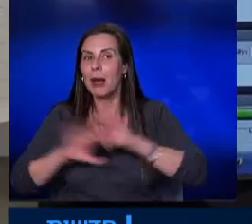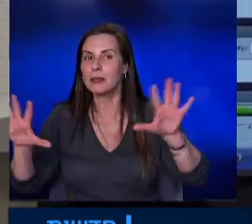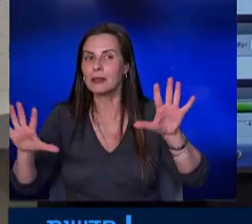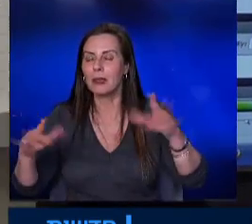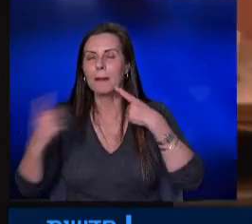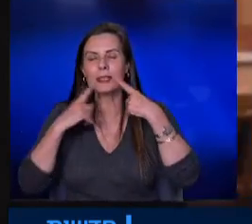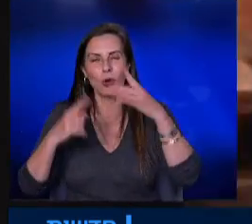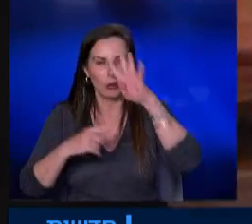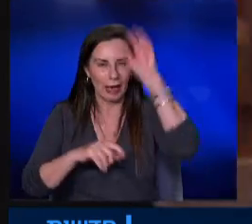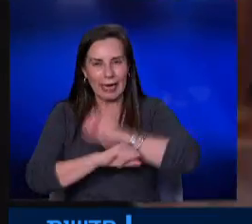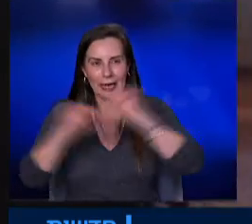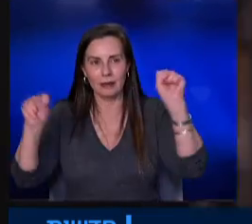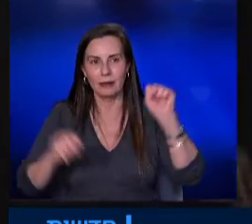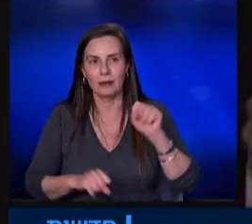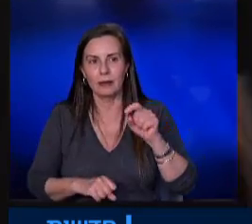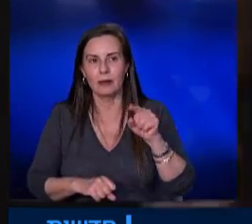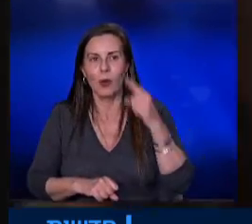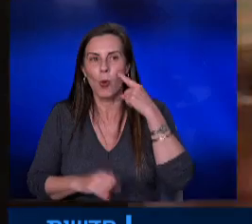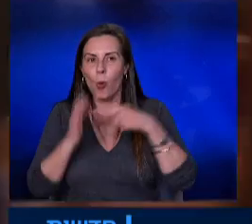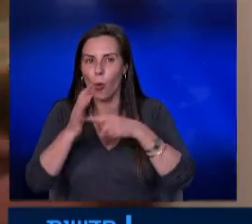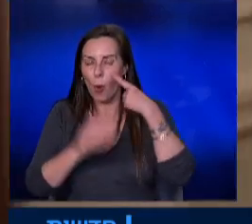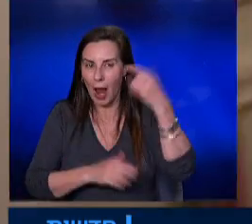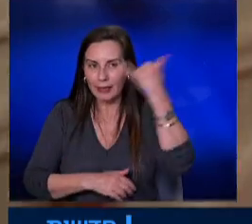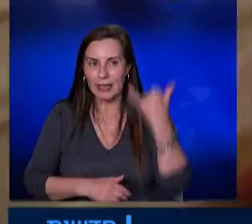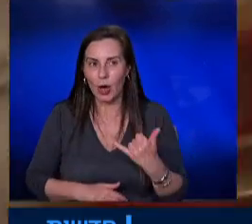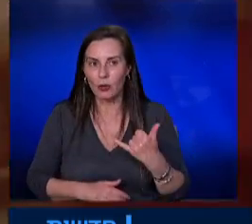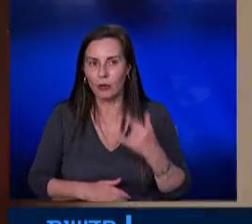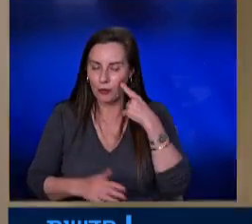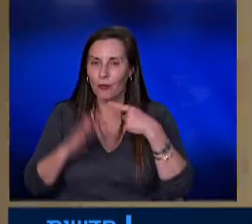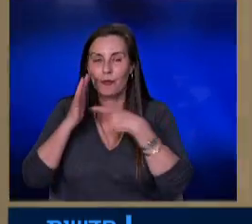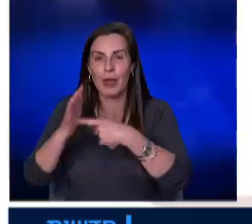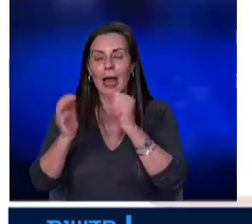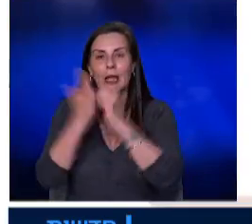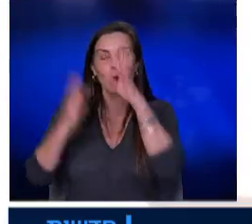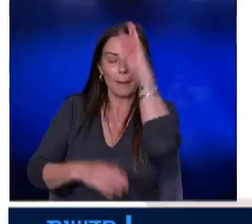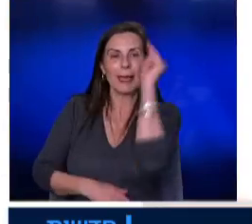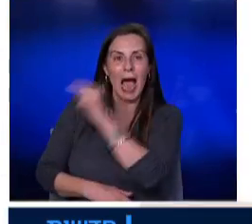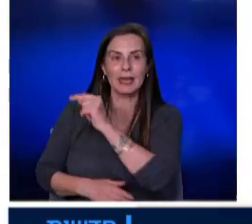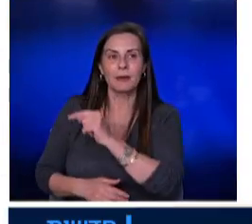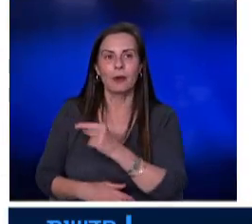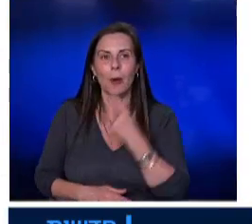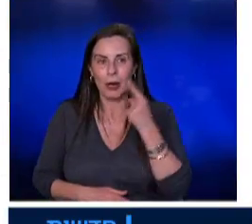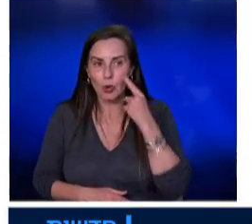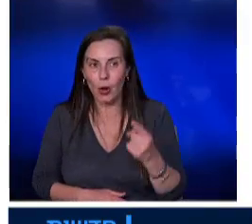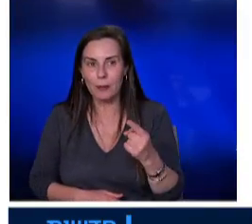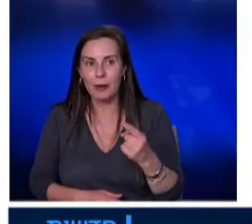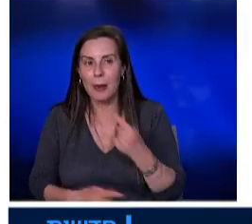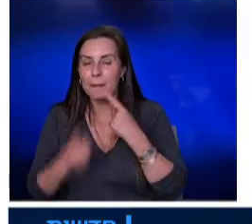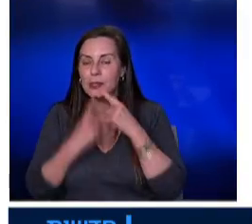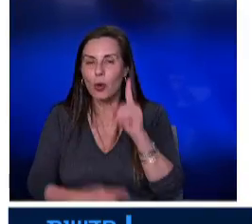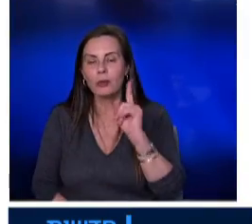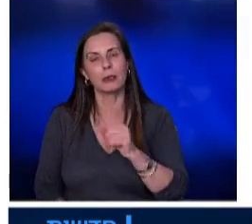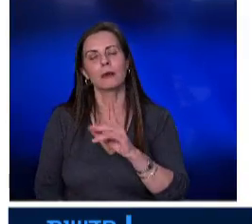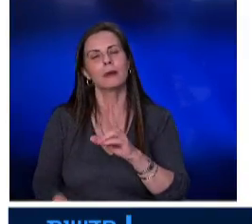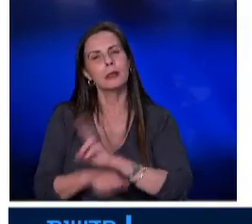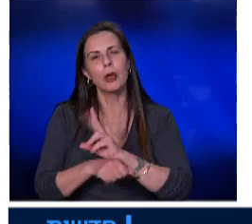בשיחות הגרעין הראשונות. זריף הראה את הקריקטורה הזאת לעיתונאים האיראנים, והוא אמר להם, אתם רואים, במסע ומתן,